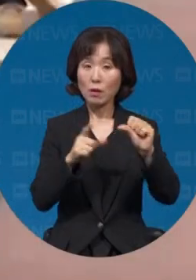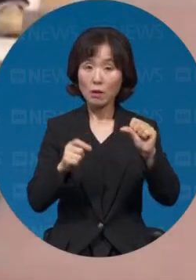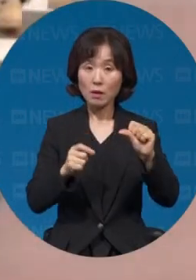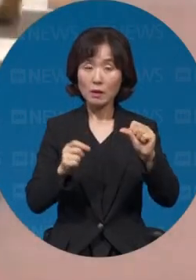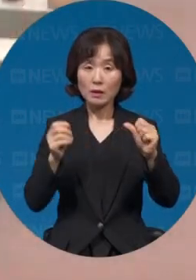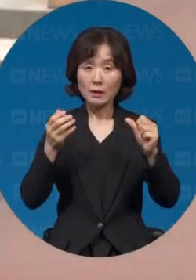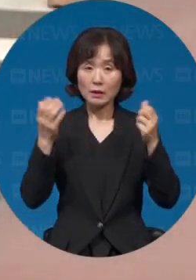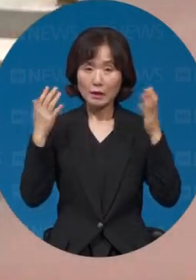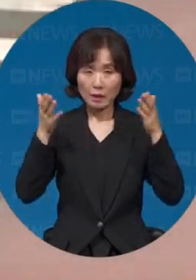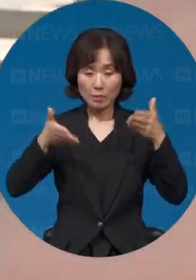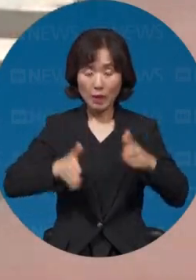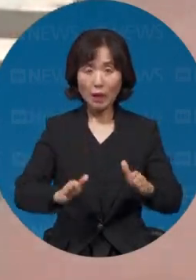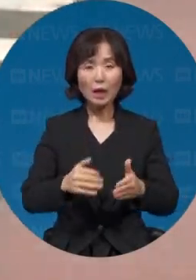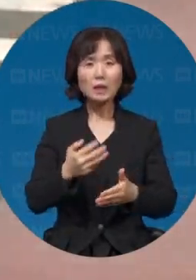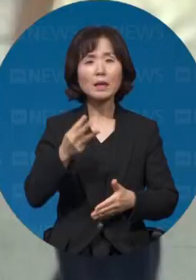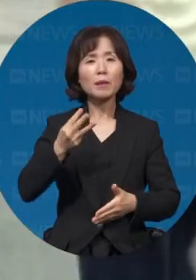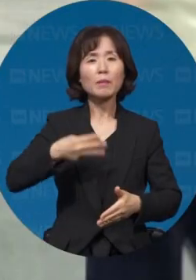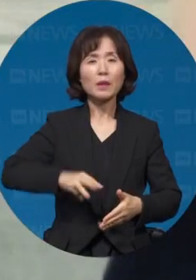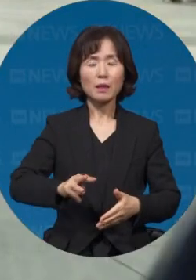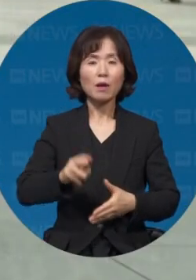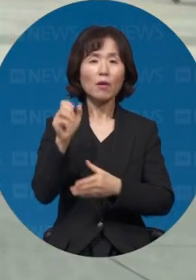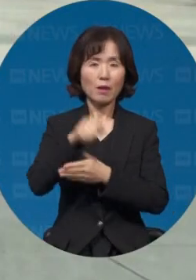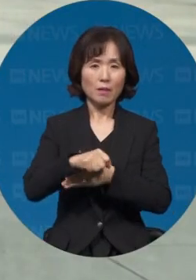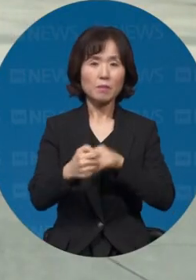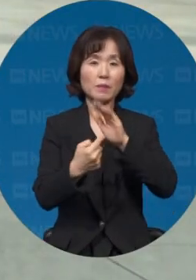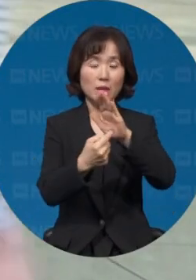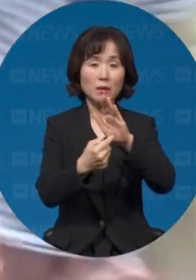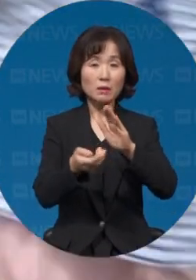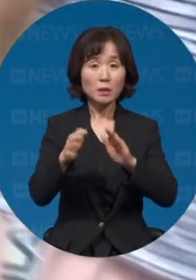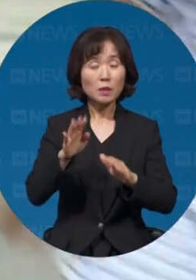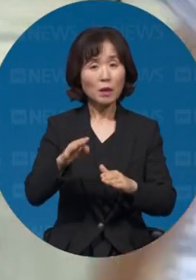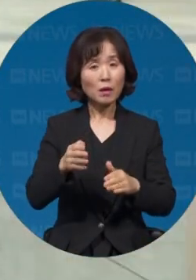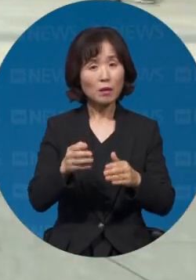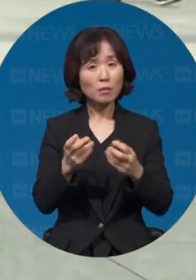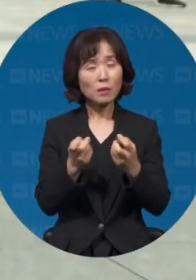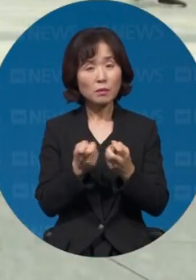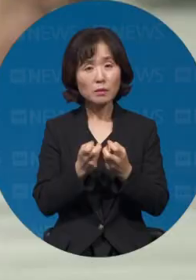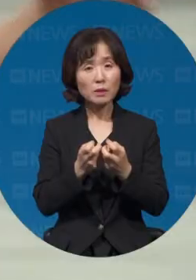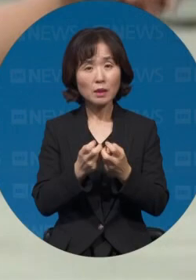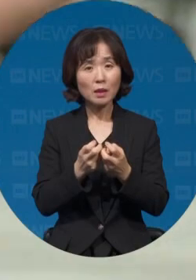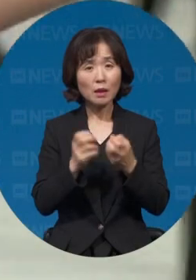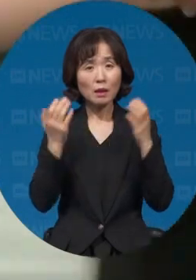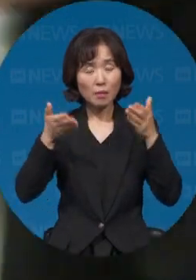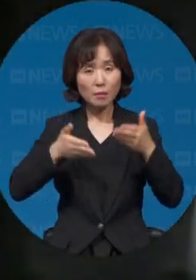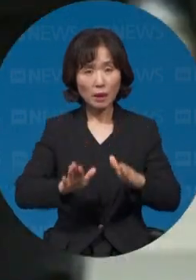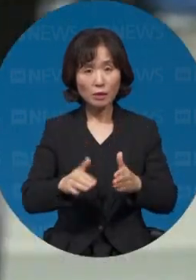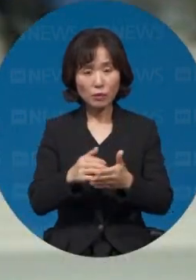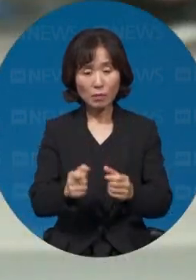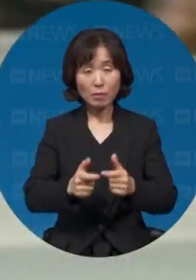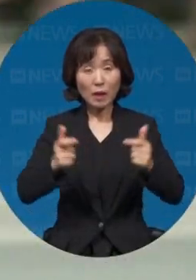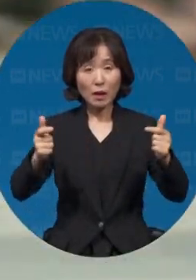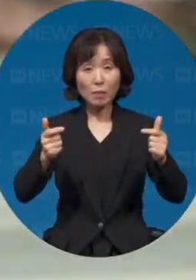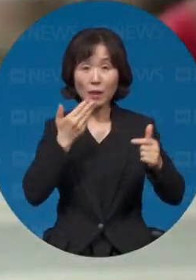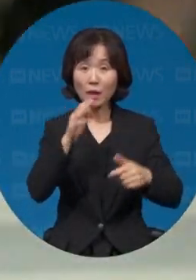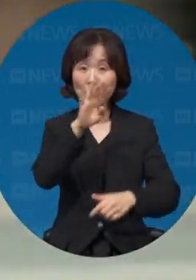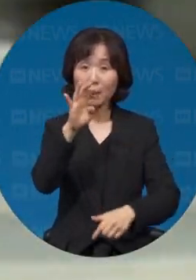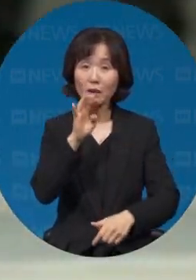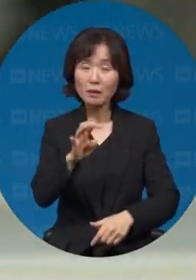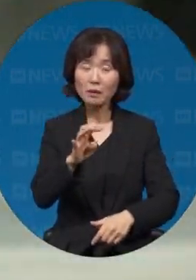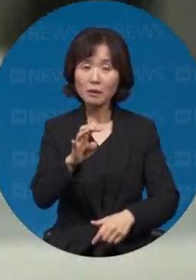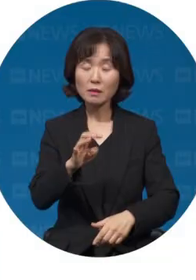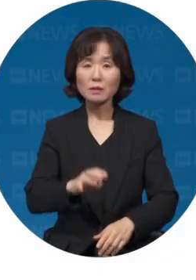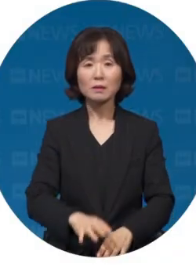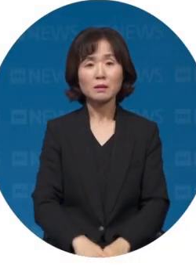정책을 발표했습니다. 그러나 이번 조치가 출산율 증가로 이어질지는 미지수입니다.